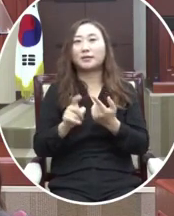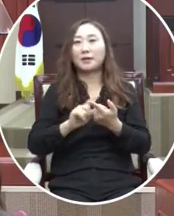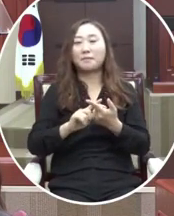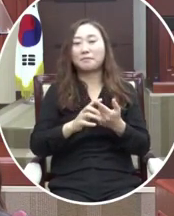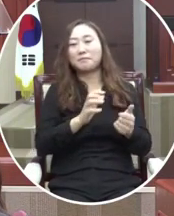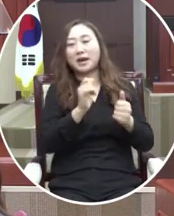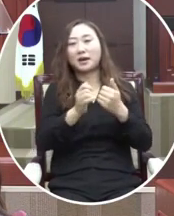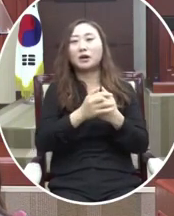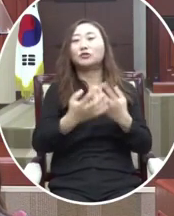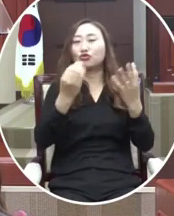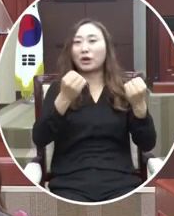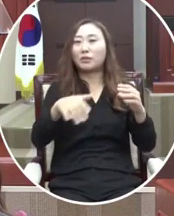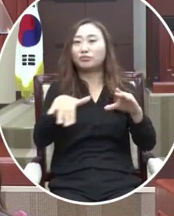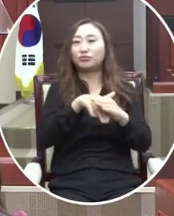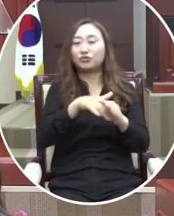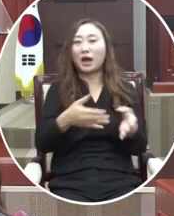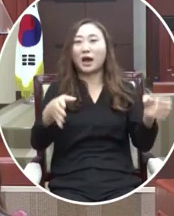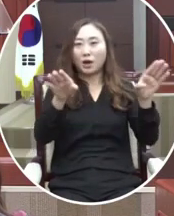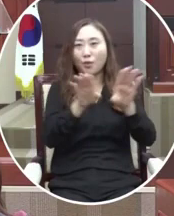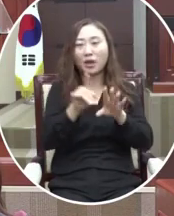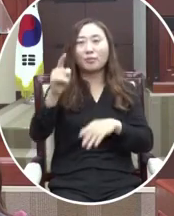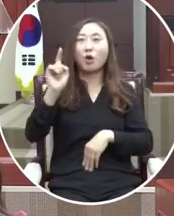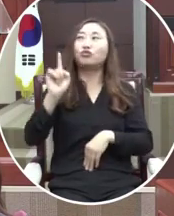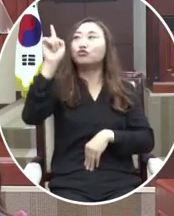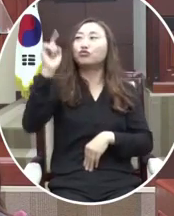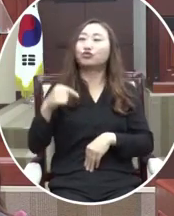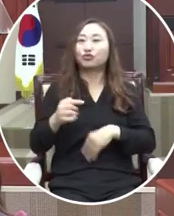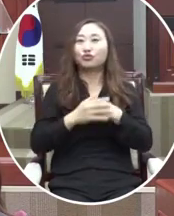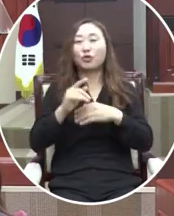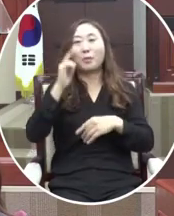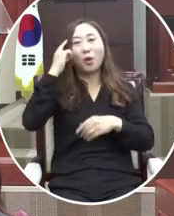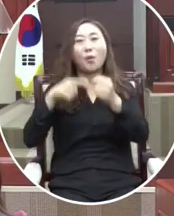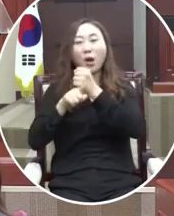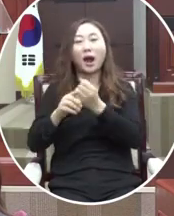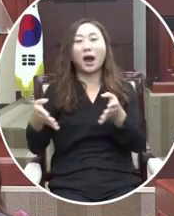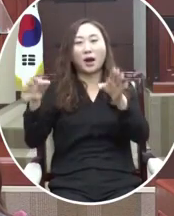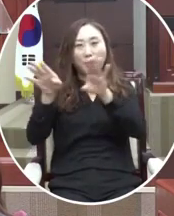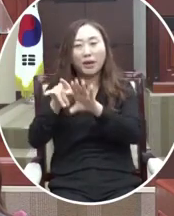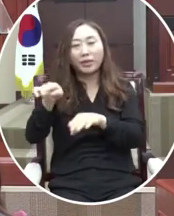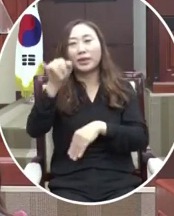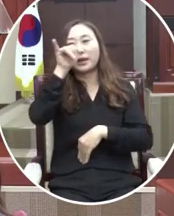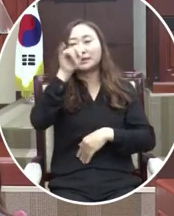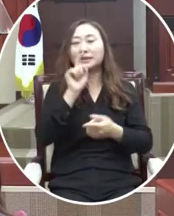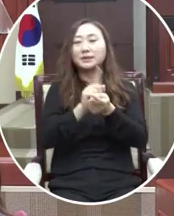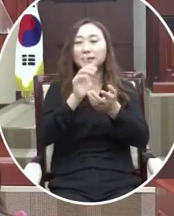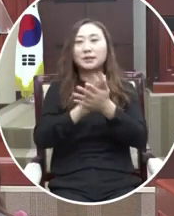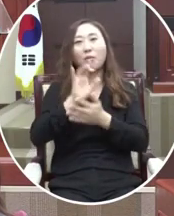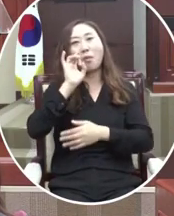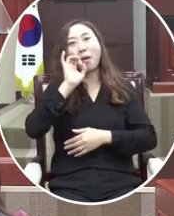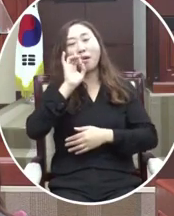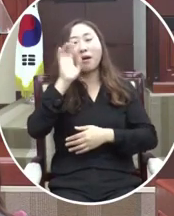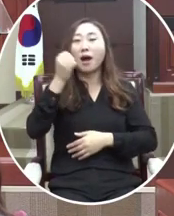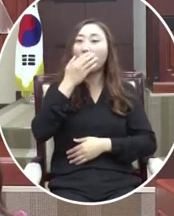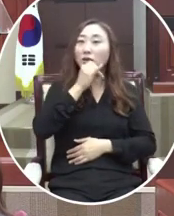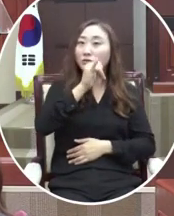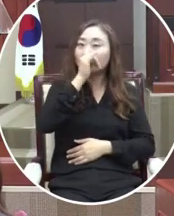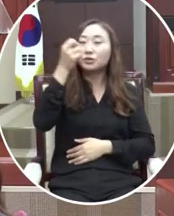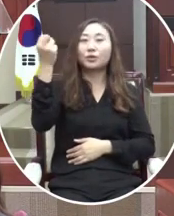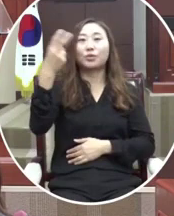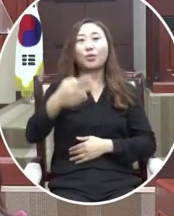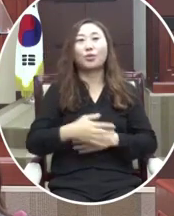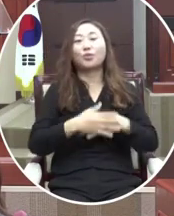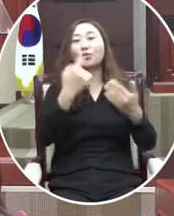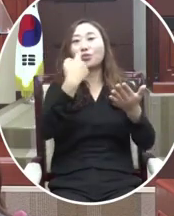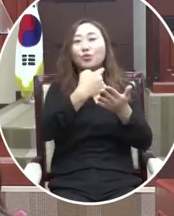대응하겠습니다 수학문화관 천문우주 과학관에서는 체험과 탐구 활동을 통해 학생들의 직접 호기심을 키워내고